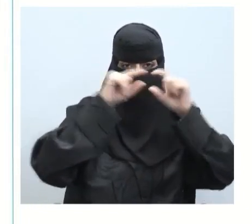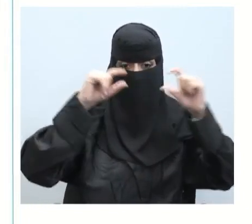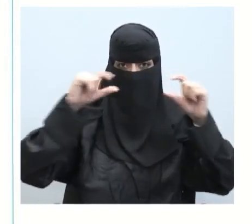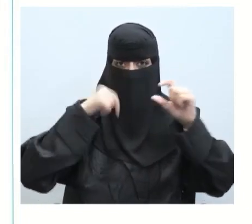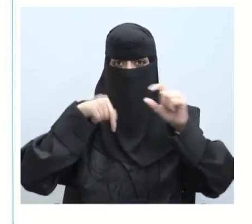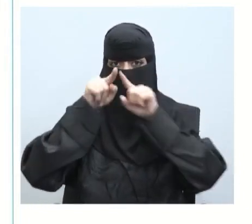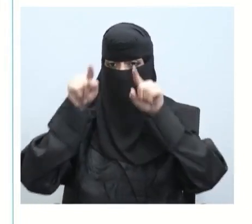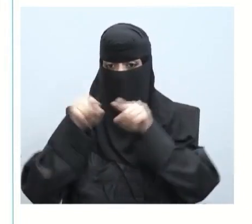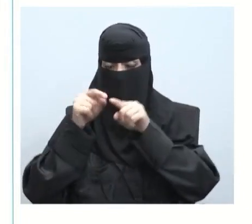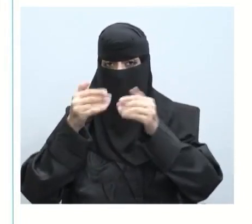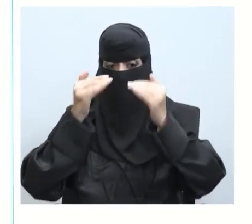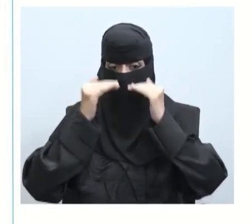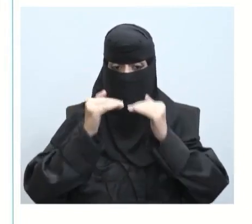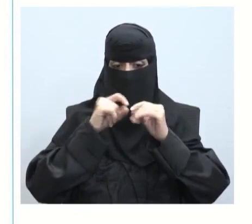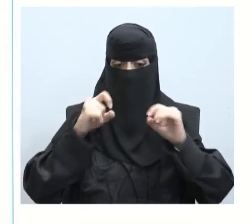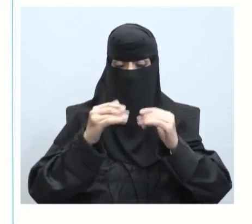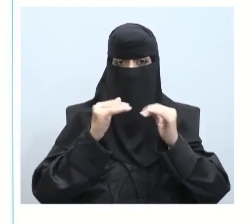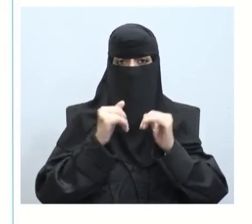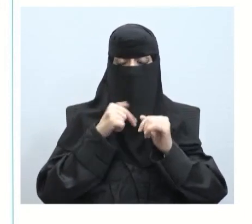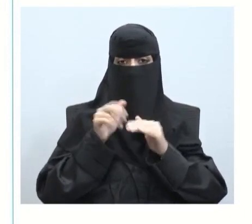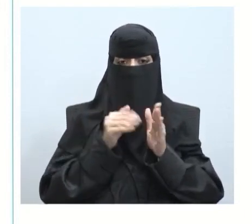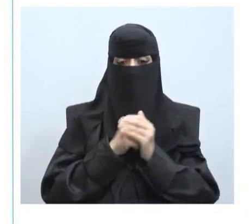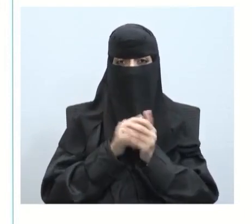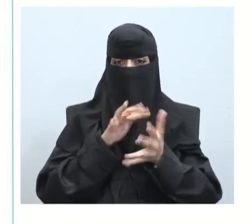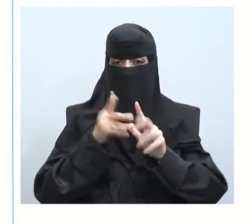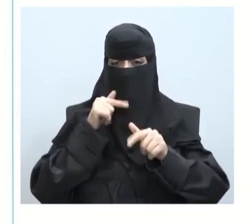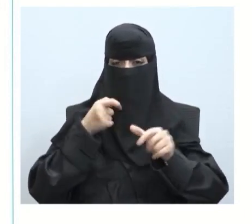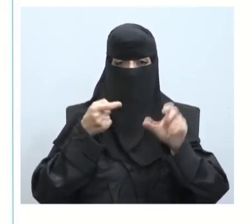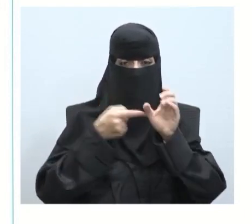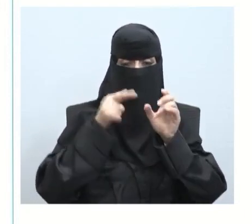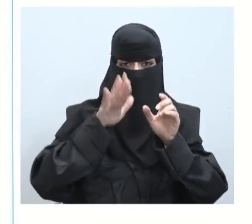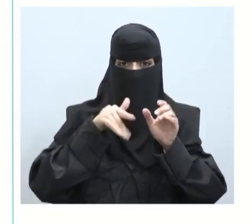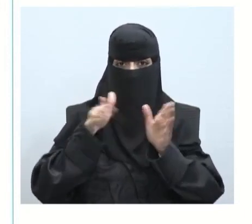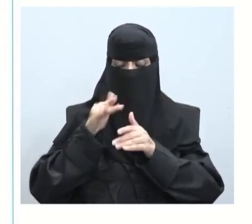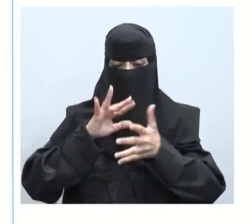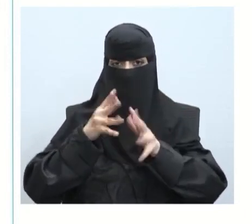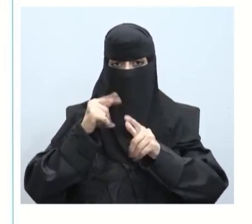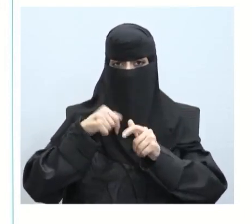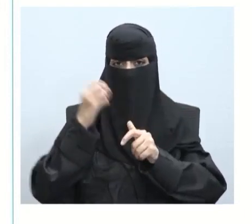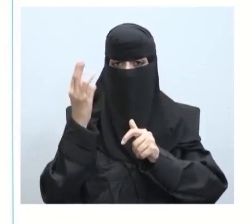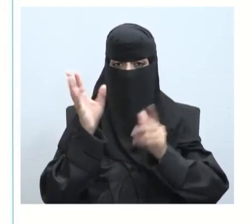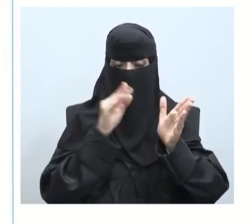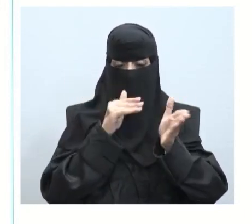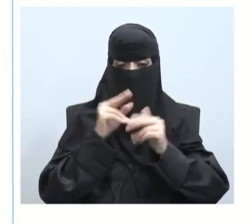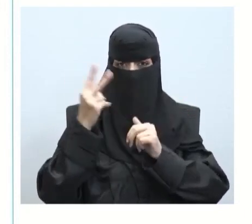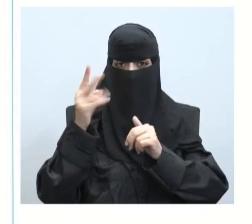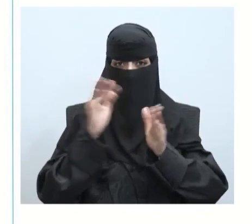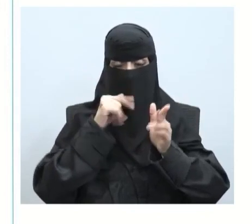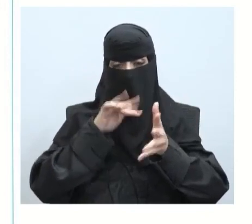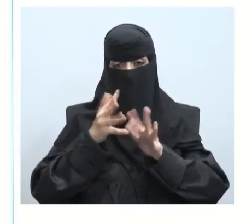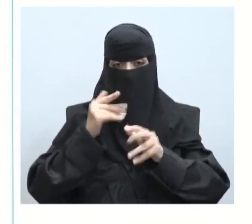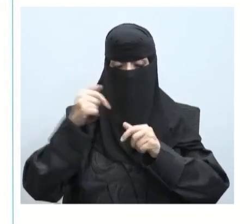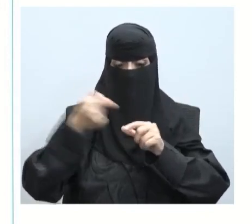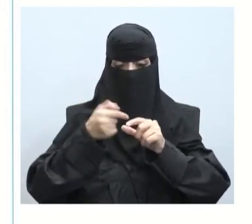فورماتا دوت اردوينو كوم 4 او حسب المنفذ الموجود لديك، قد يكون كوم 3 او كوم 2 حسب المنفذ.